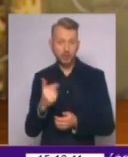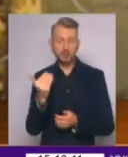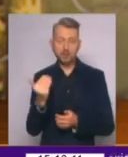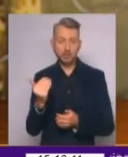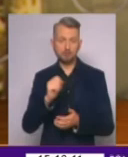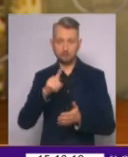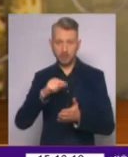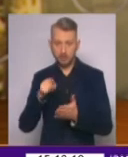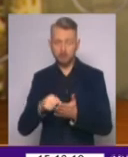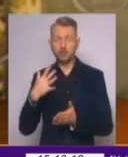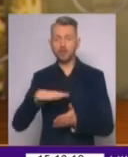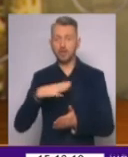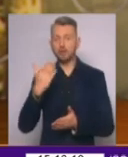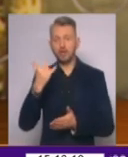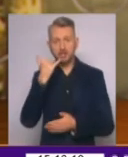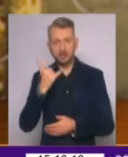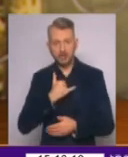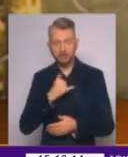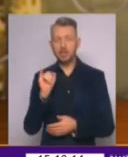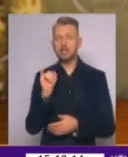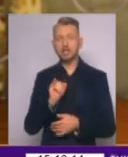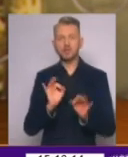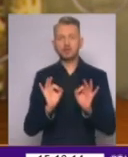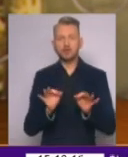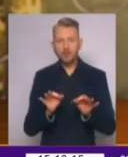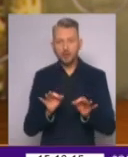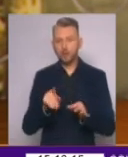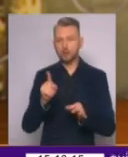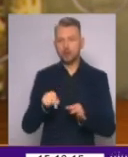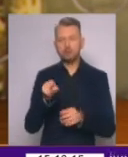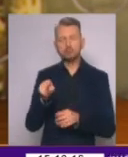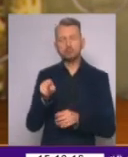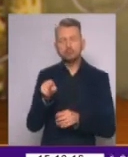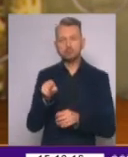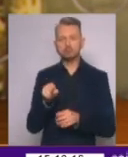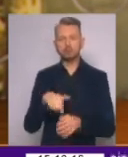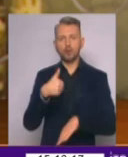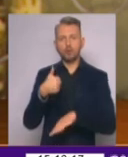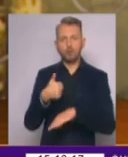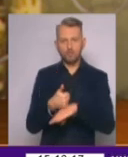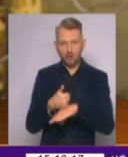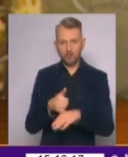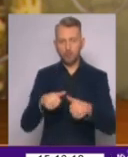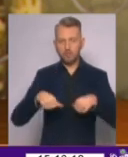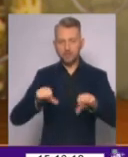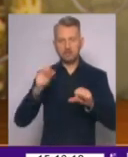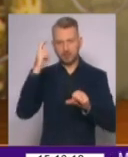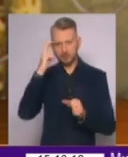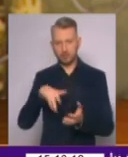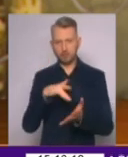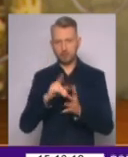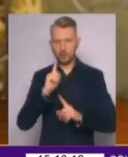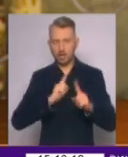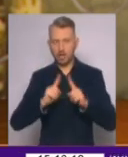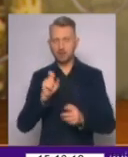ми сьогодні чекаємо ваших дзвінків. І, звичайно, також я нагадаю, що пан Олег Гелевий є головою постійної комісії Київської міської ради